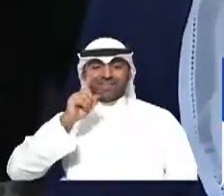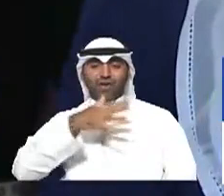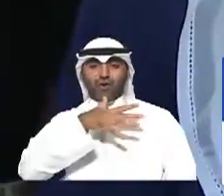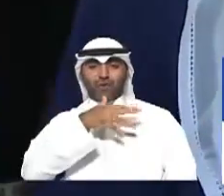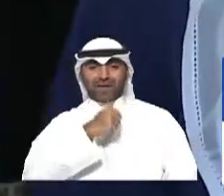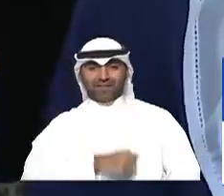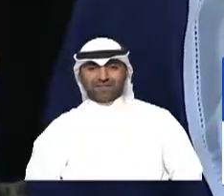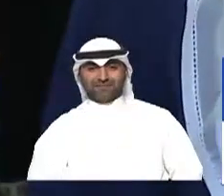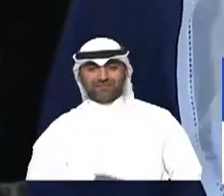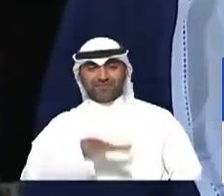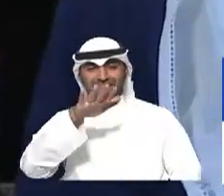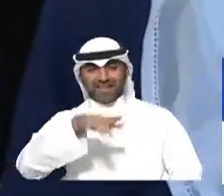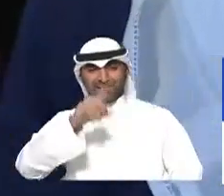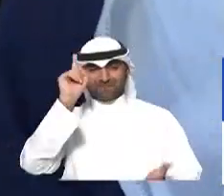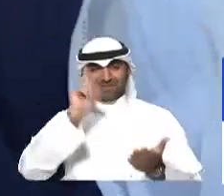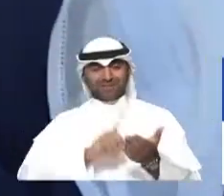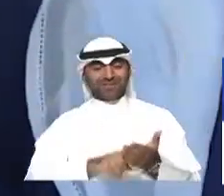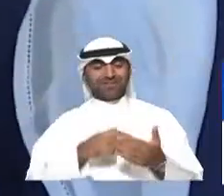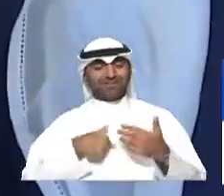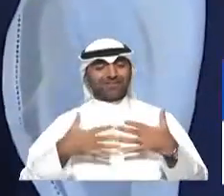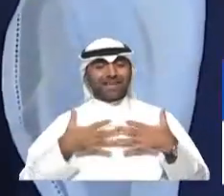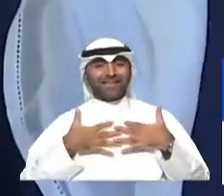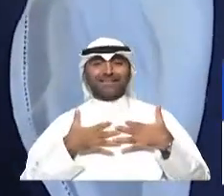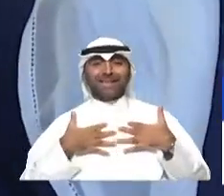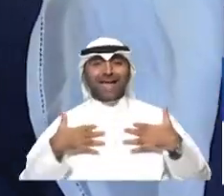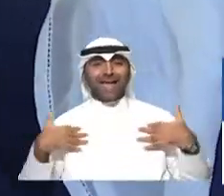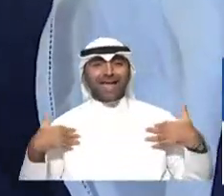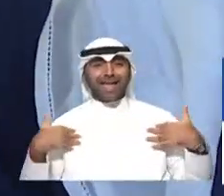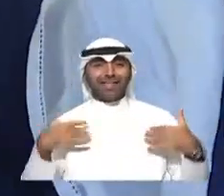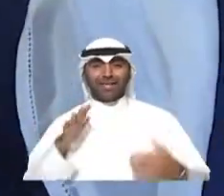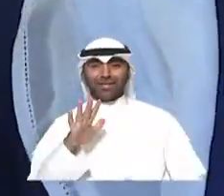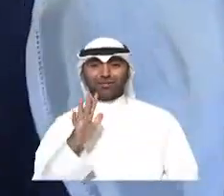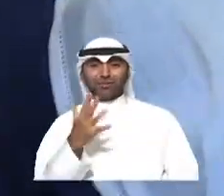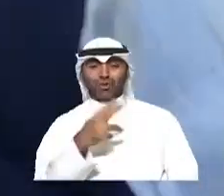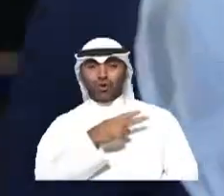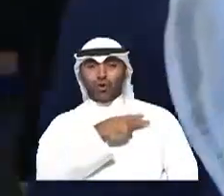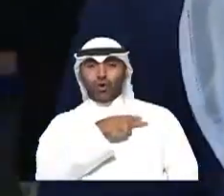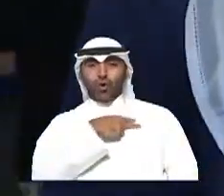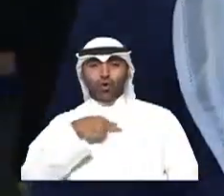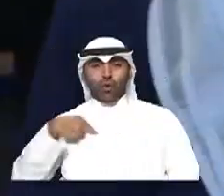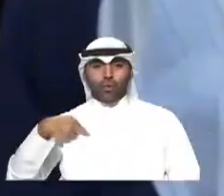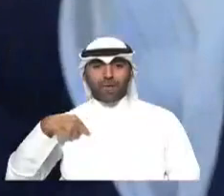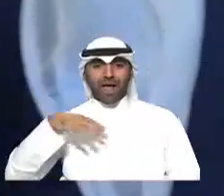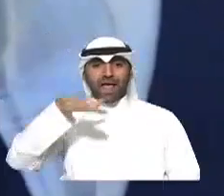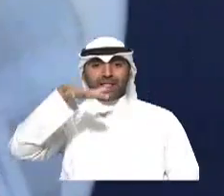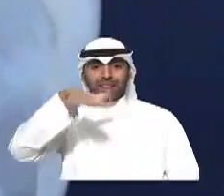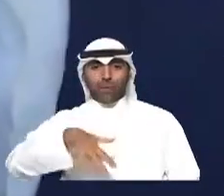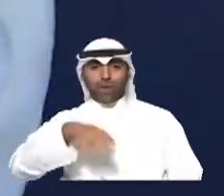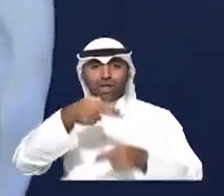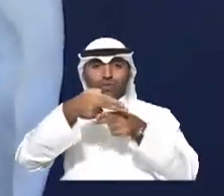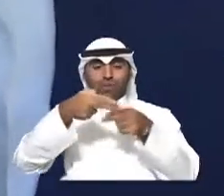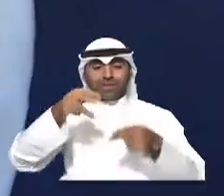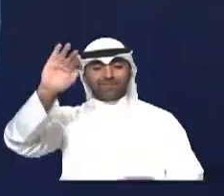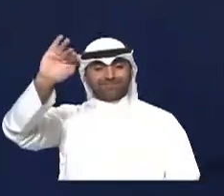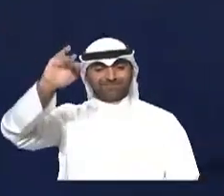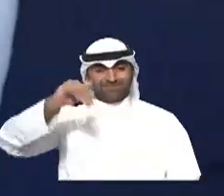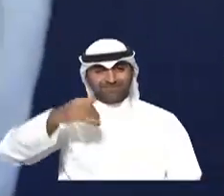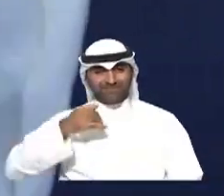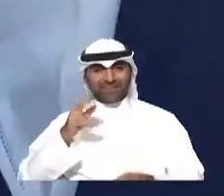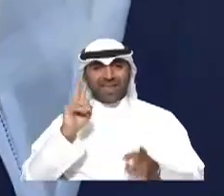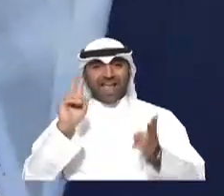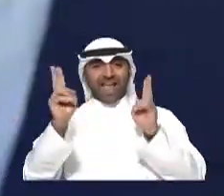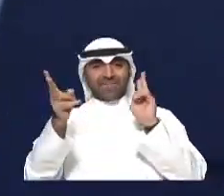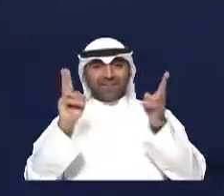مدى متانة العلاقات العمانية الكويتية، ودائما العلاقات بين البلدين في هذا الوهج وهذا